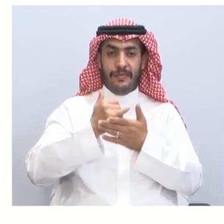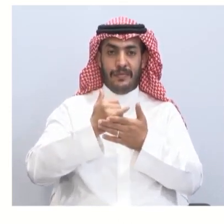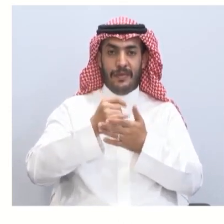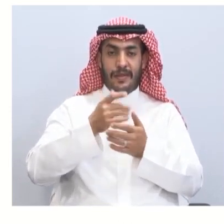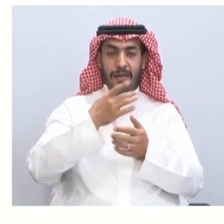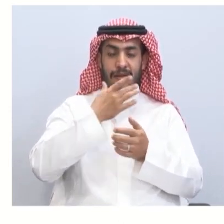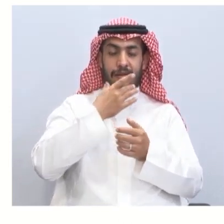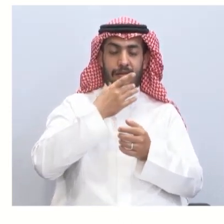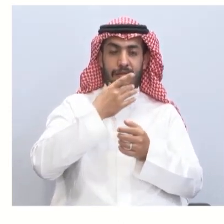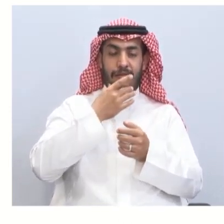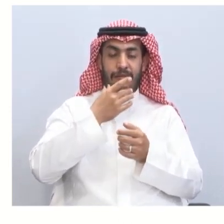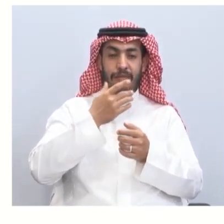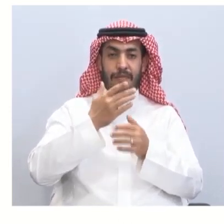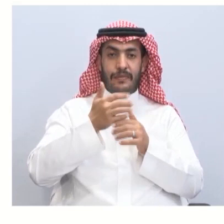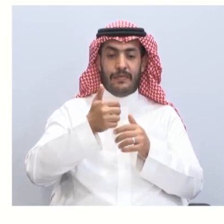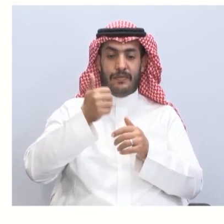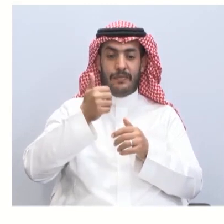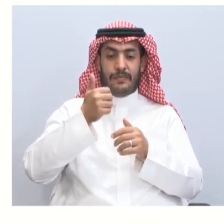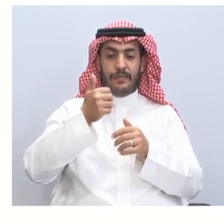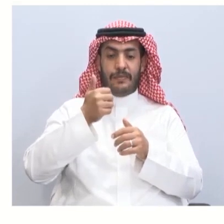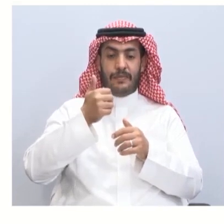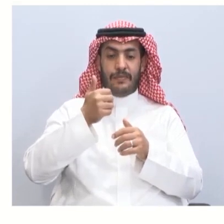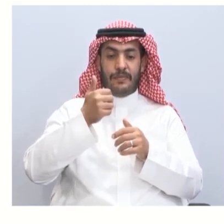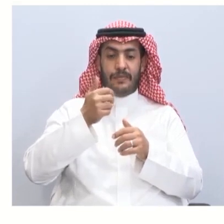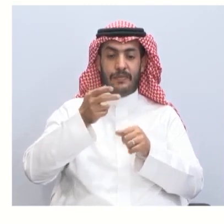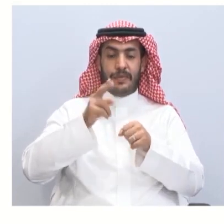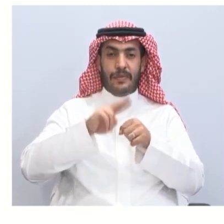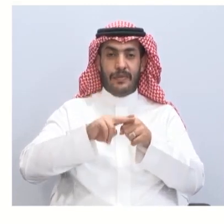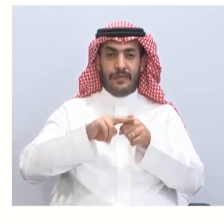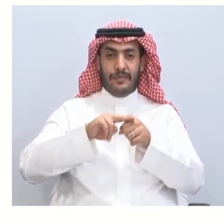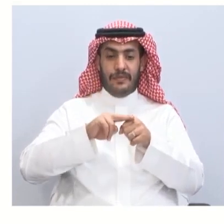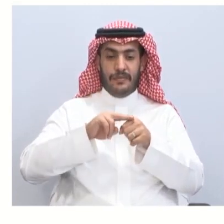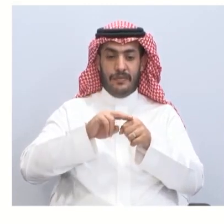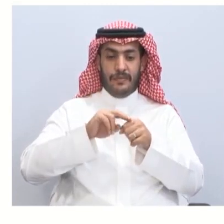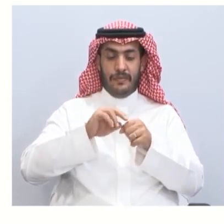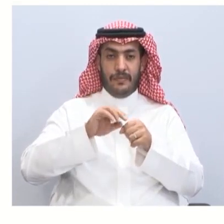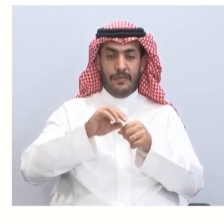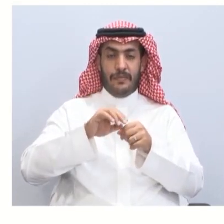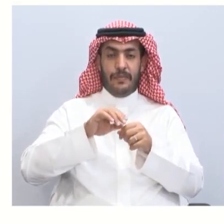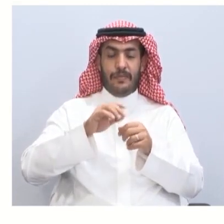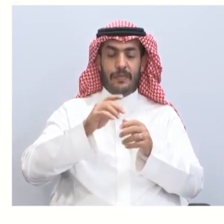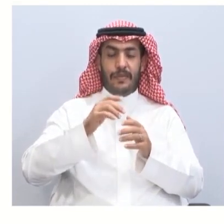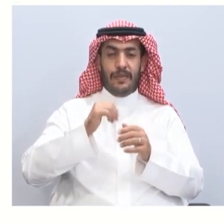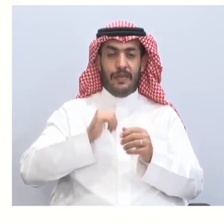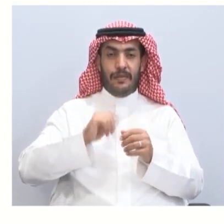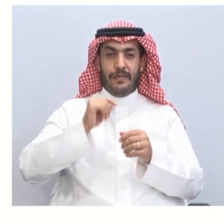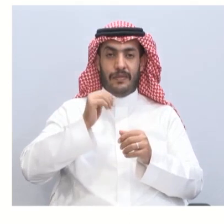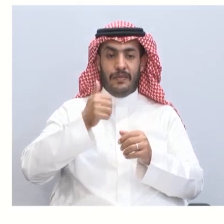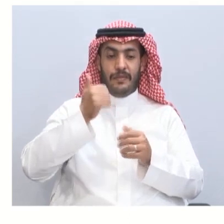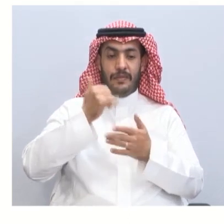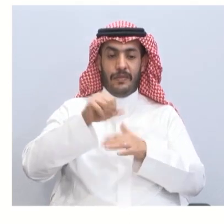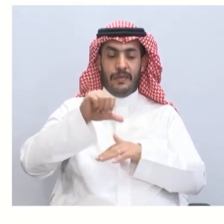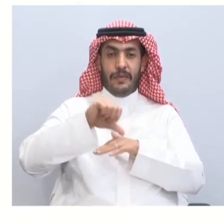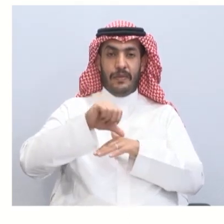على الرياض فاصبحت او اعادتها اصبح مره اخرى ابنائي وبنات الطلاب واصبحت